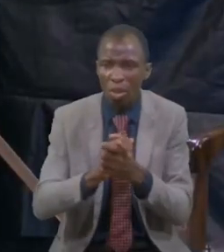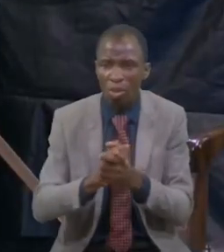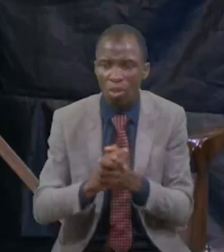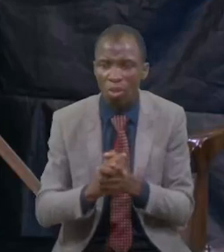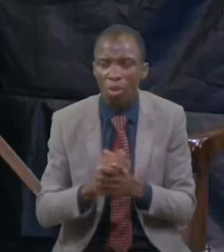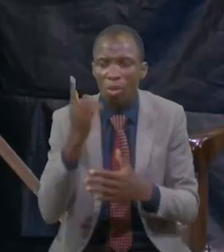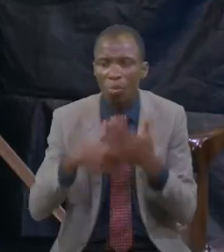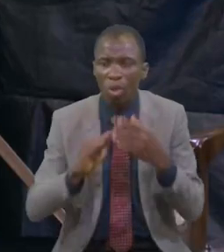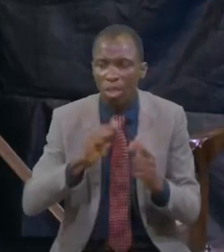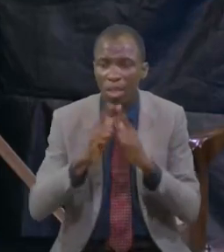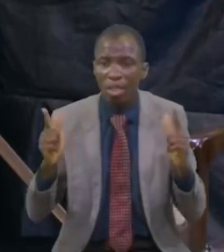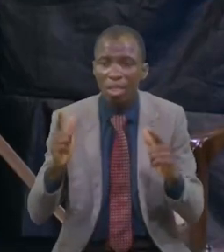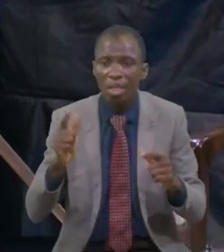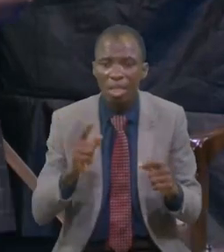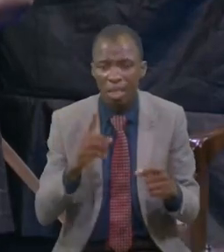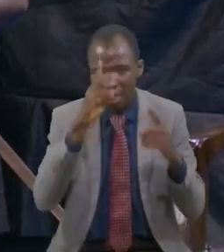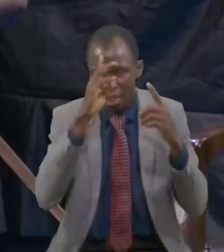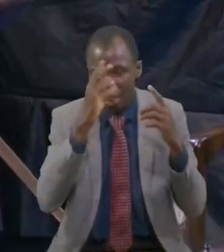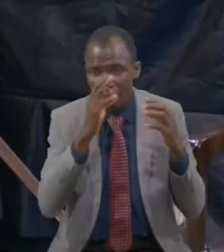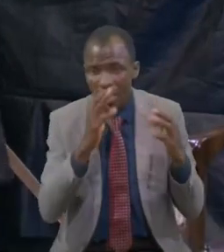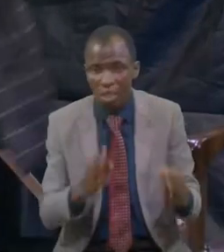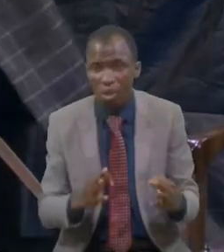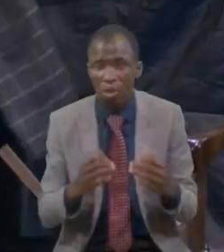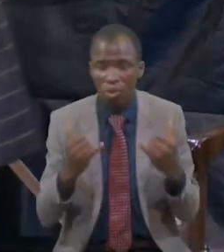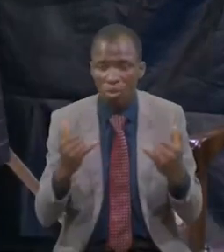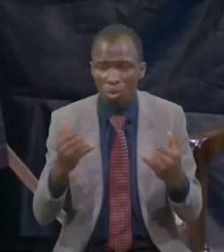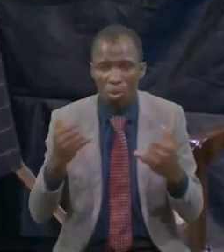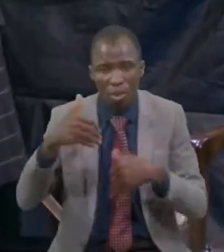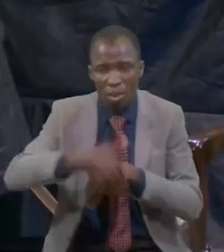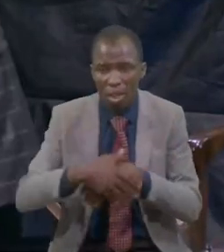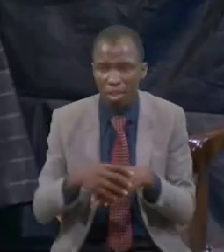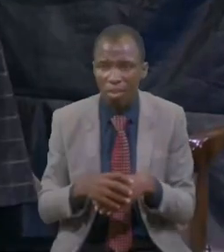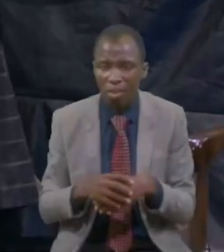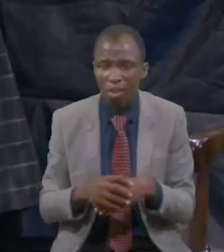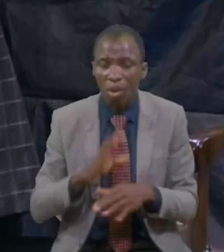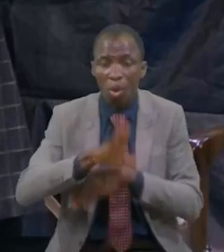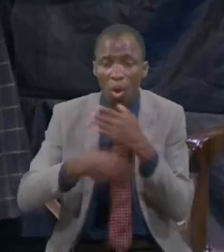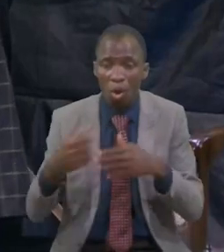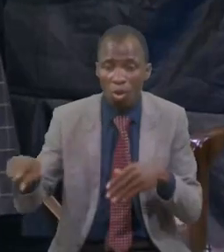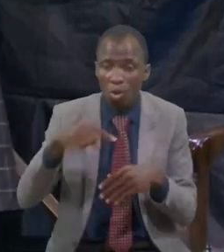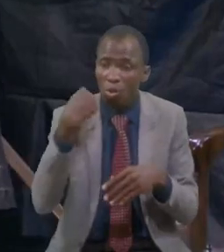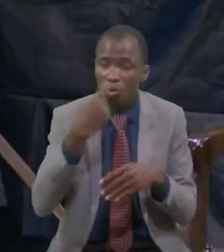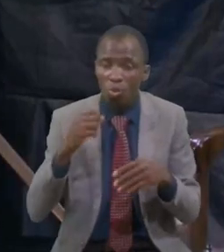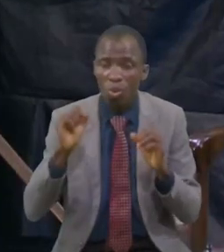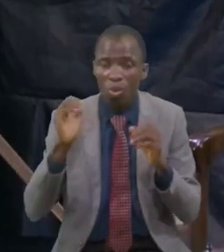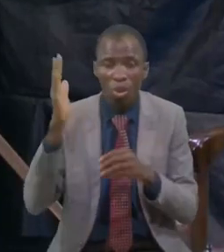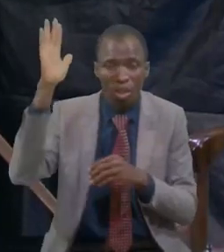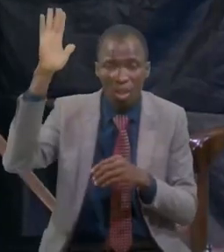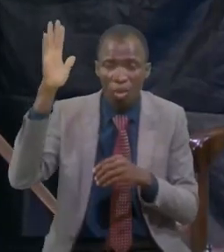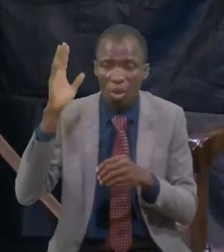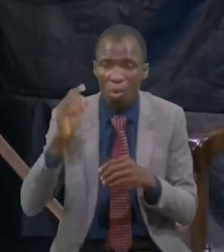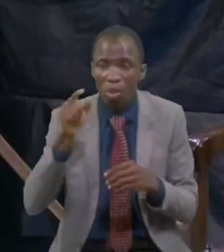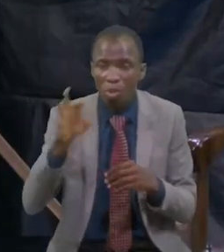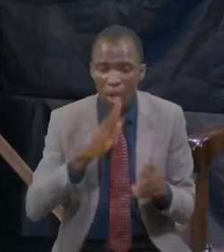que c'est une grande décision je dis félicitations à vous tous ceux qui ont levé la main ce soir